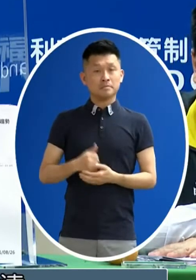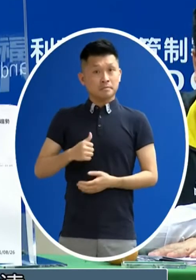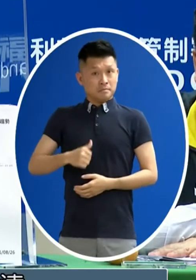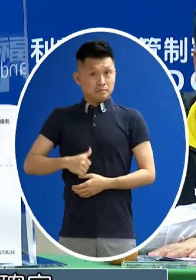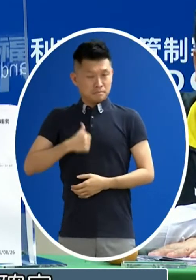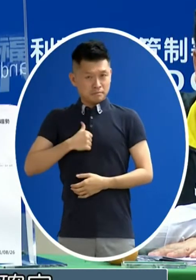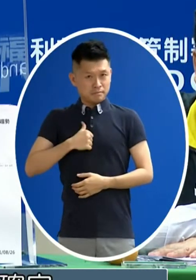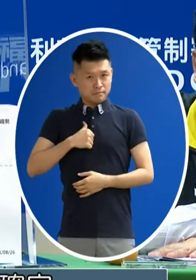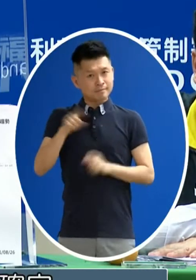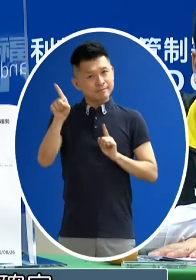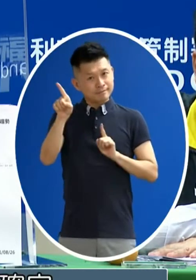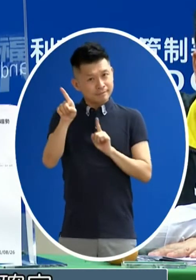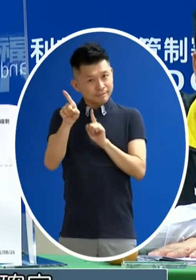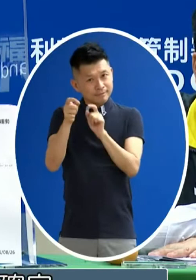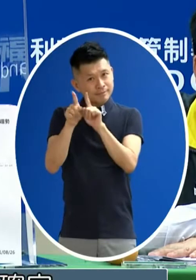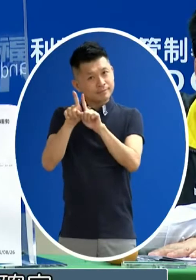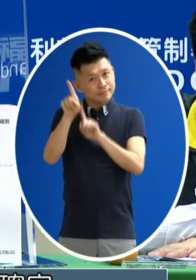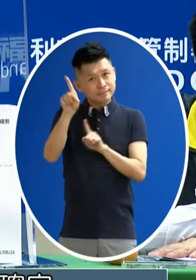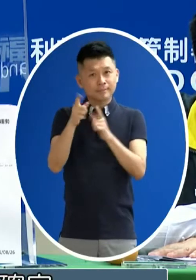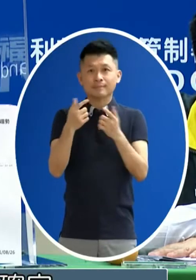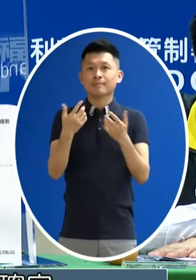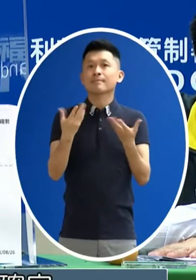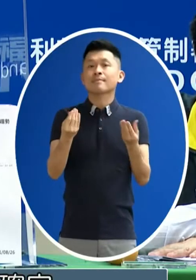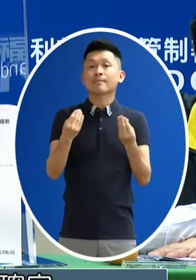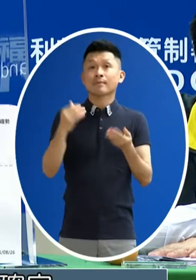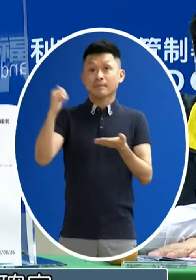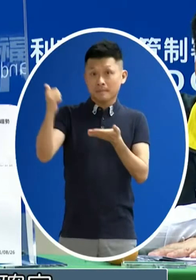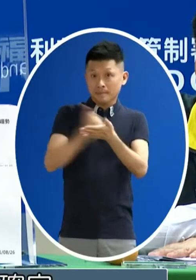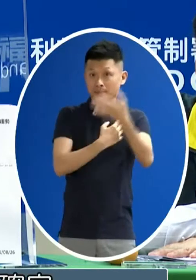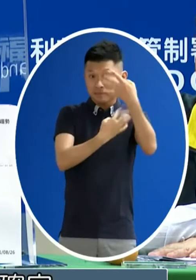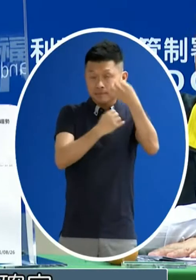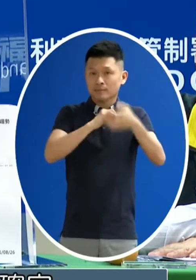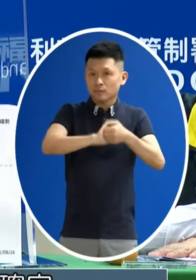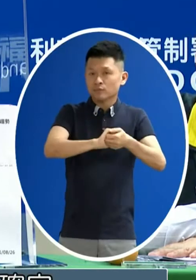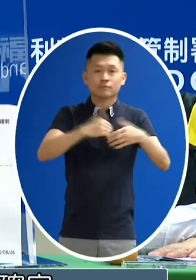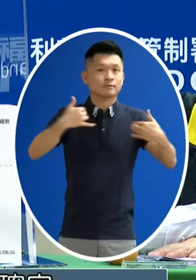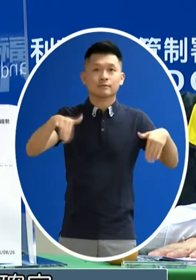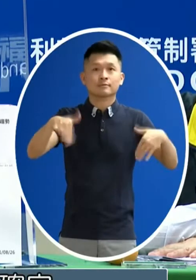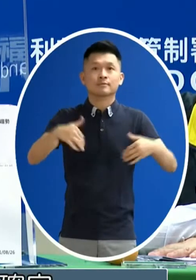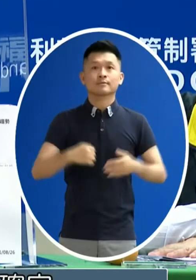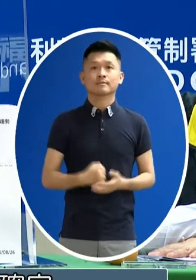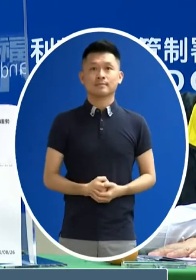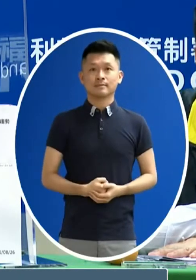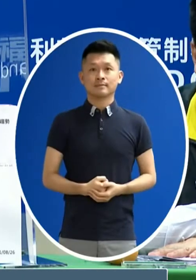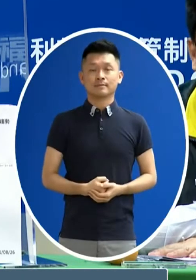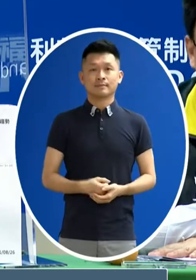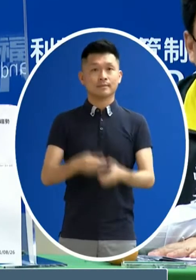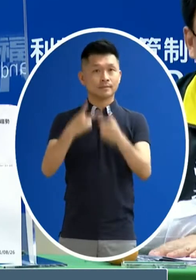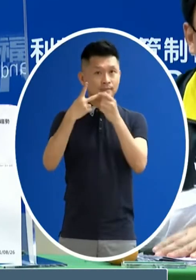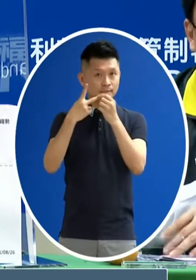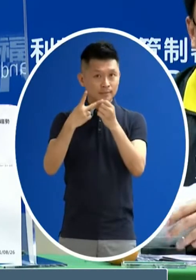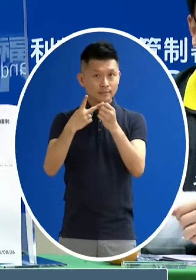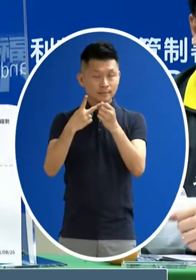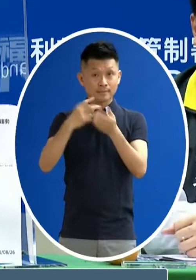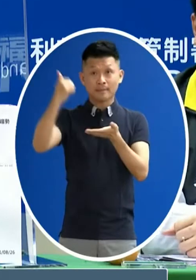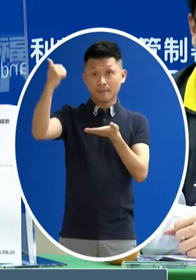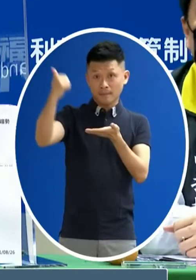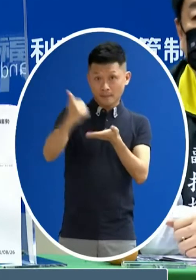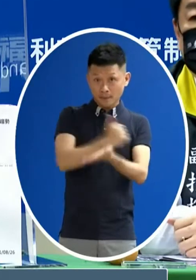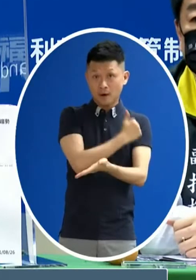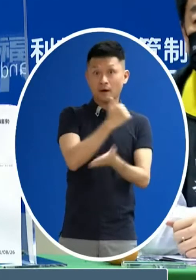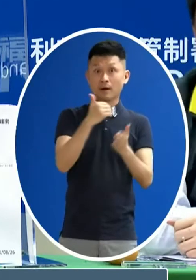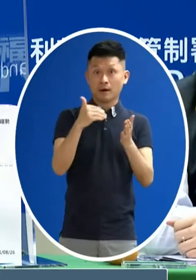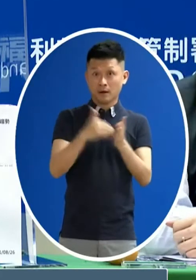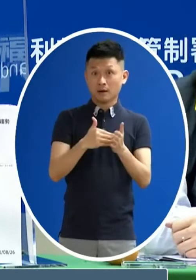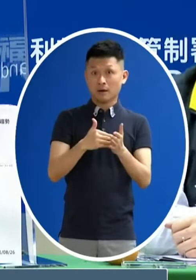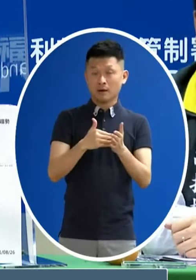哈，不过到货的日期到现在还没有确定哈。然后第二个，在到的时候，当然